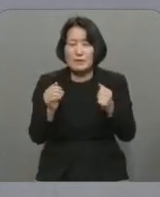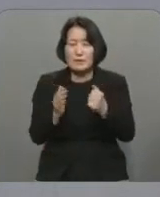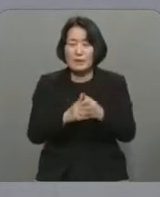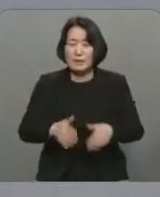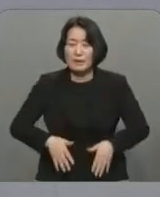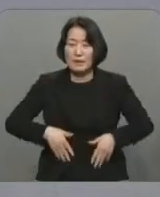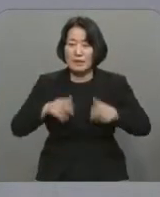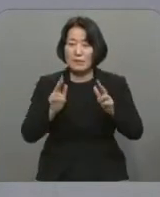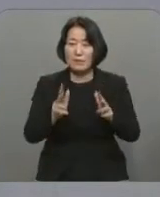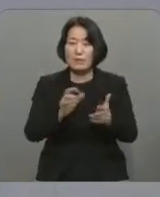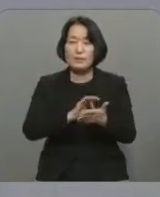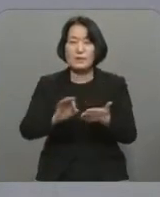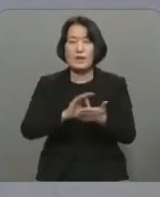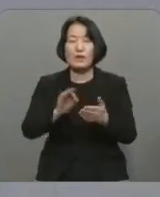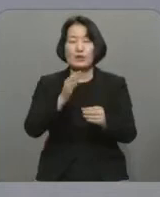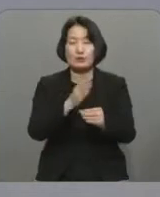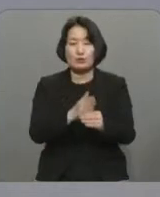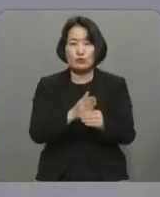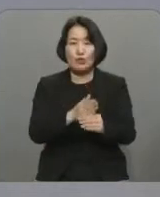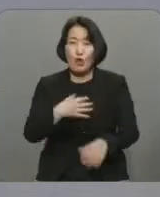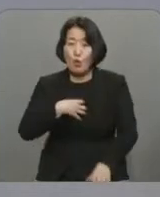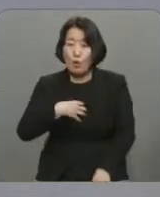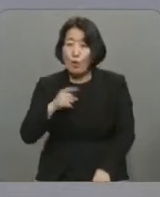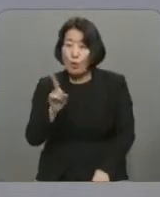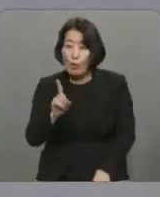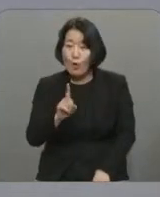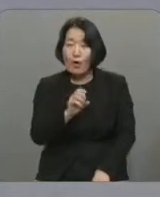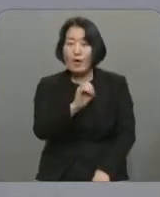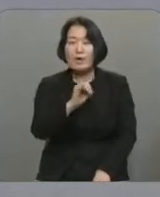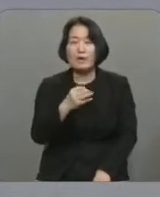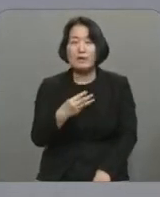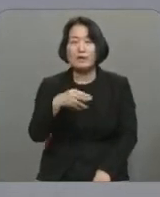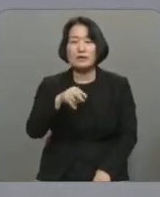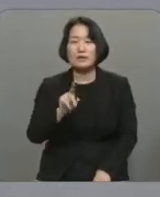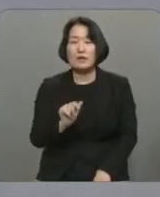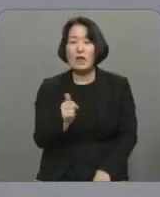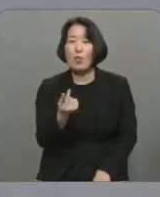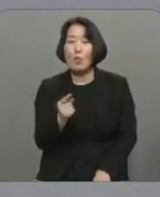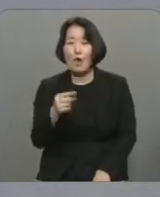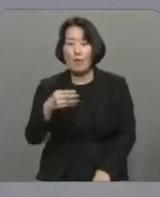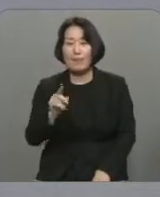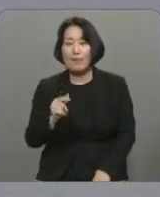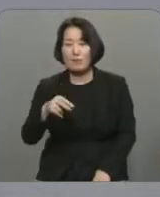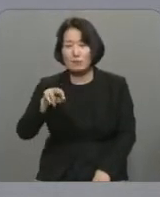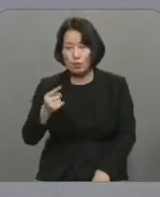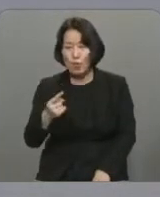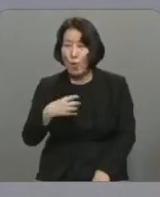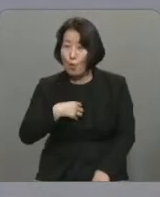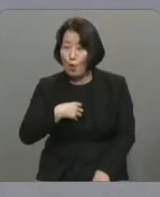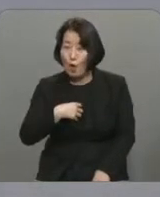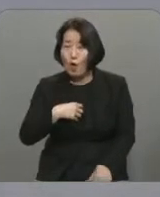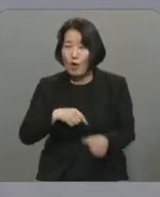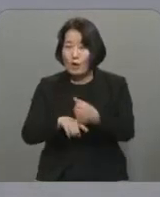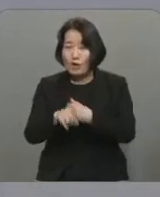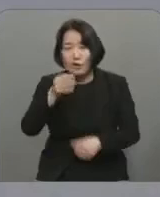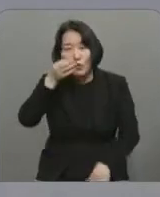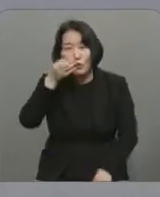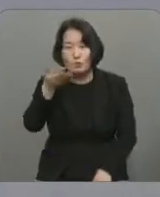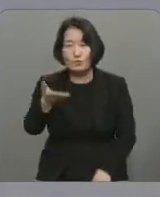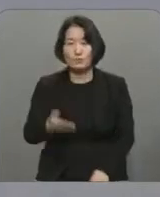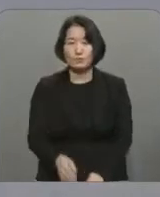난방기구를 켜두곤 하는데 이럴 때 가장 위험한 게 일산화탄소 중독입니다. 얼마나 위험한지 이현기 기자가